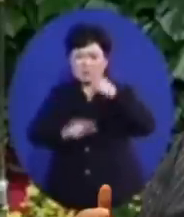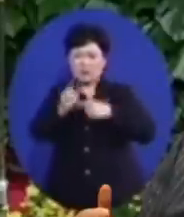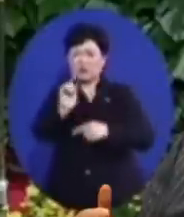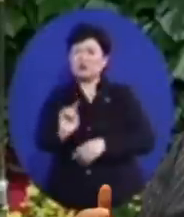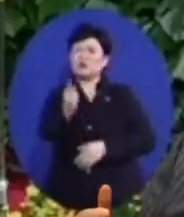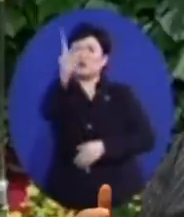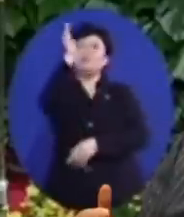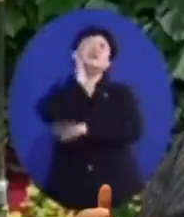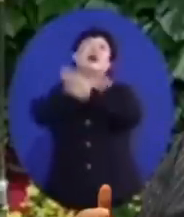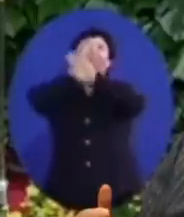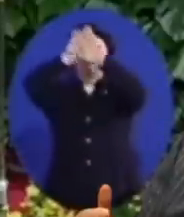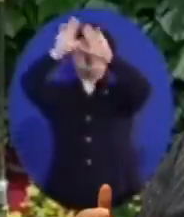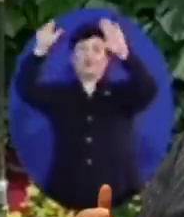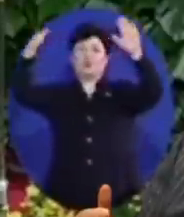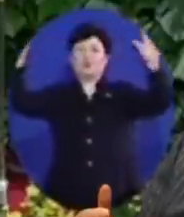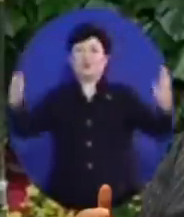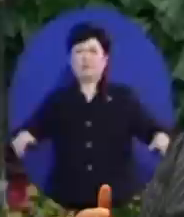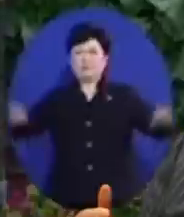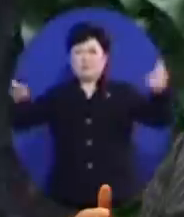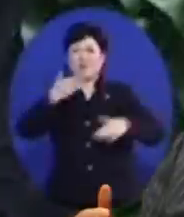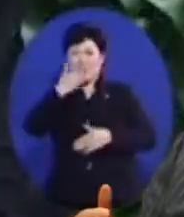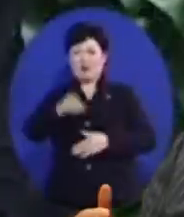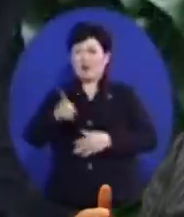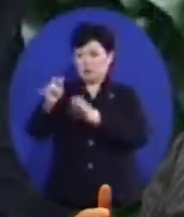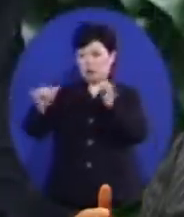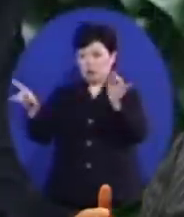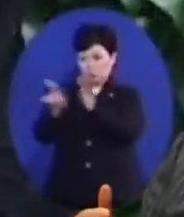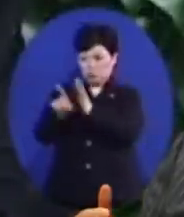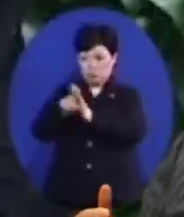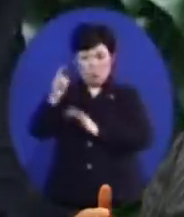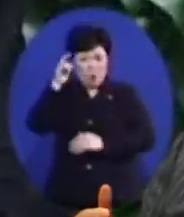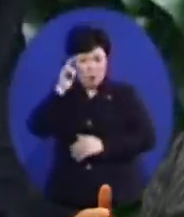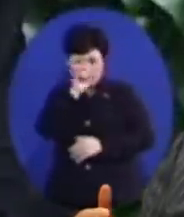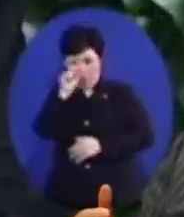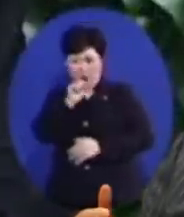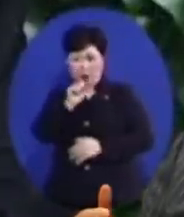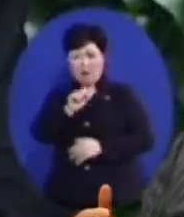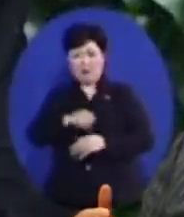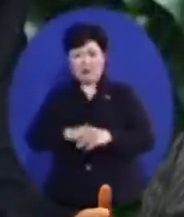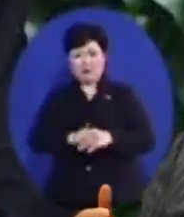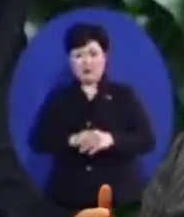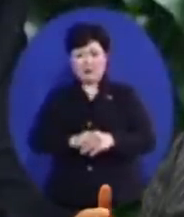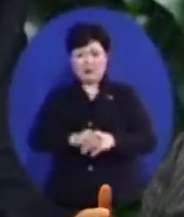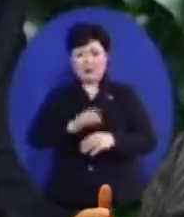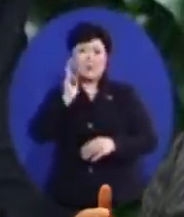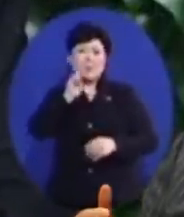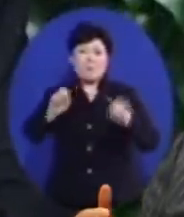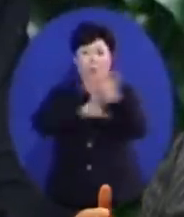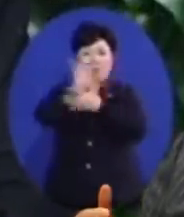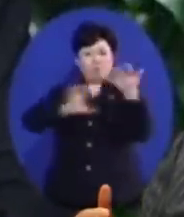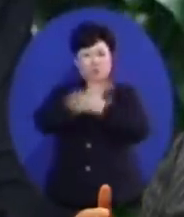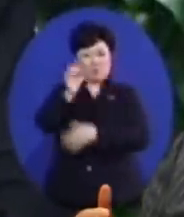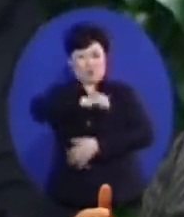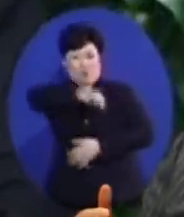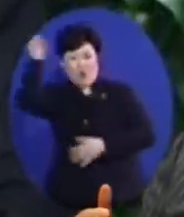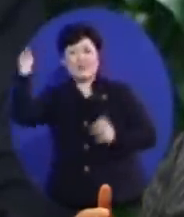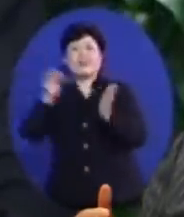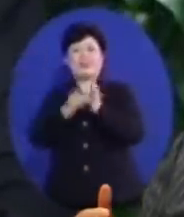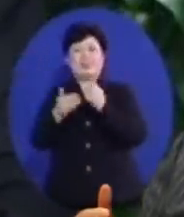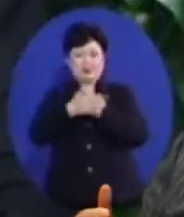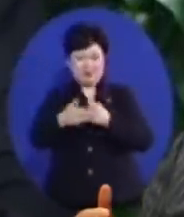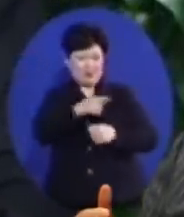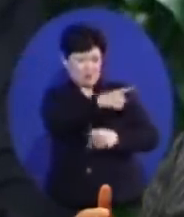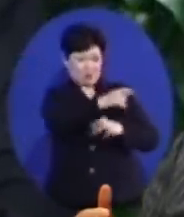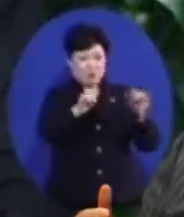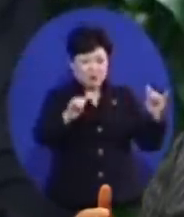창공으로 날아올라가는 것입니다. 야, 저 사람은 요새 믿음이 왜 저렇게 좋으냐? 왜냐? 폭풍을 통과하기 때문인 것입니다. 와, 저